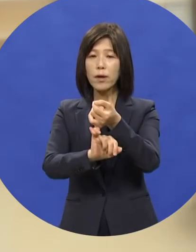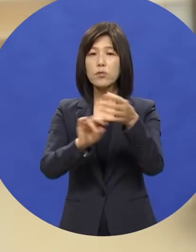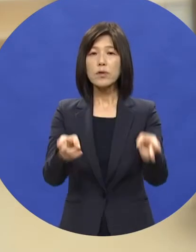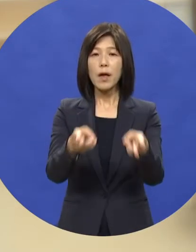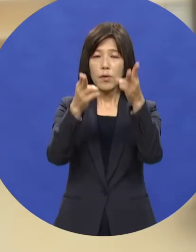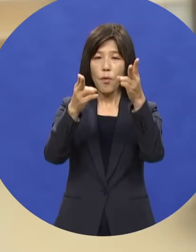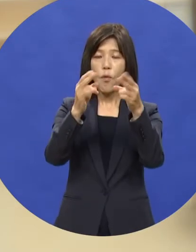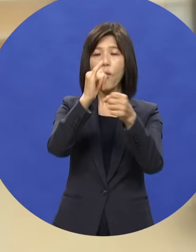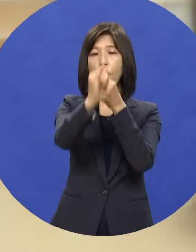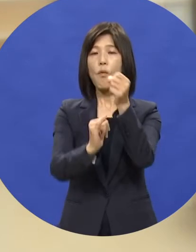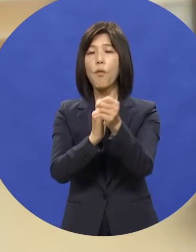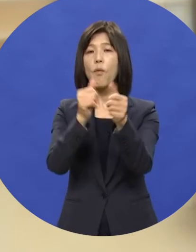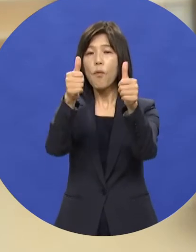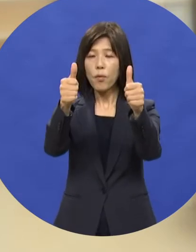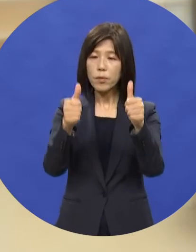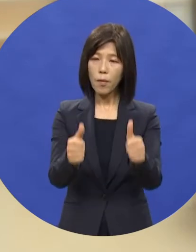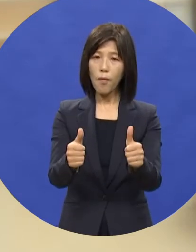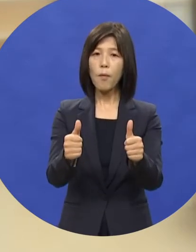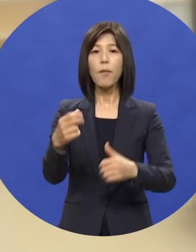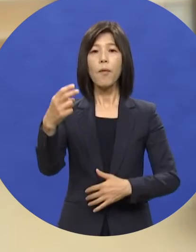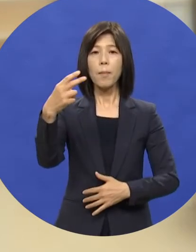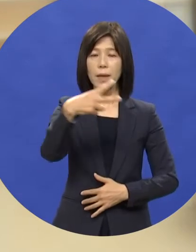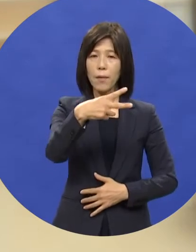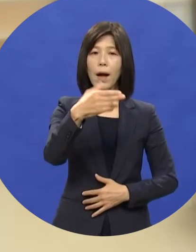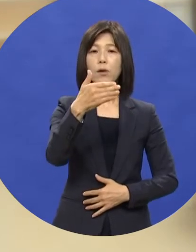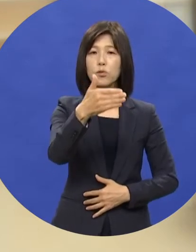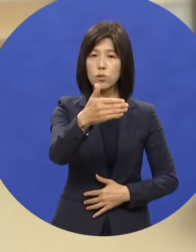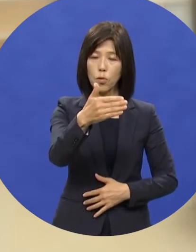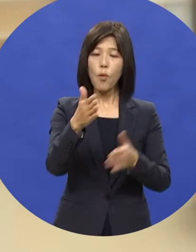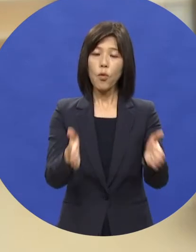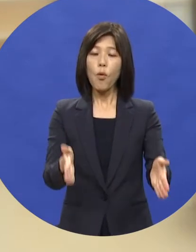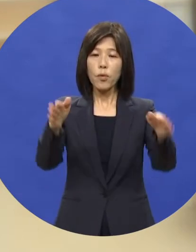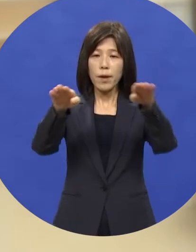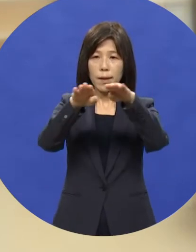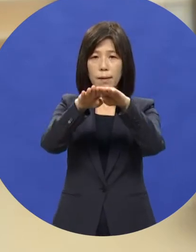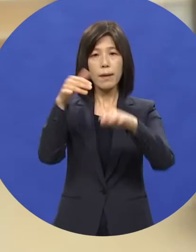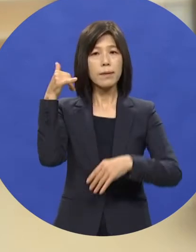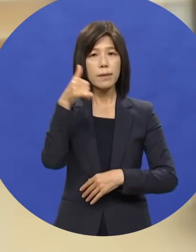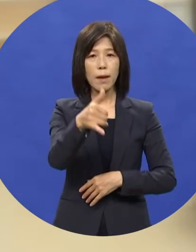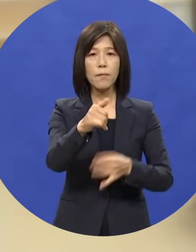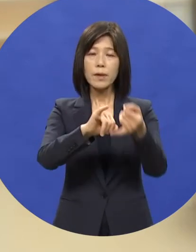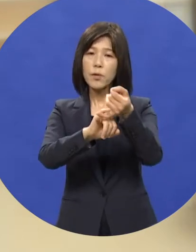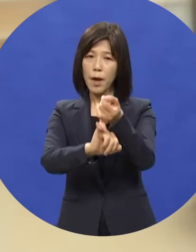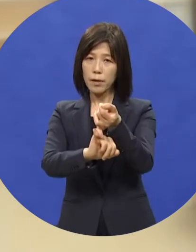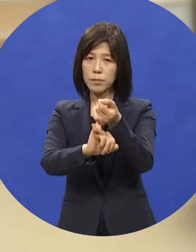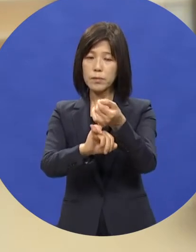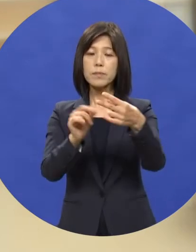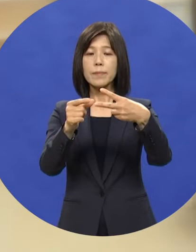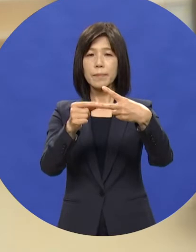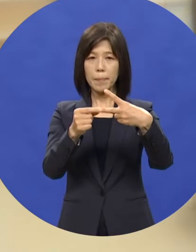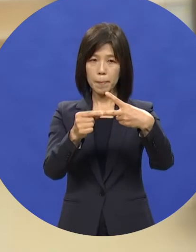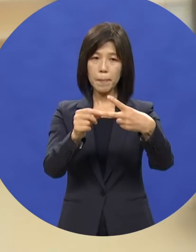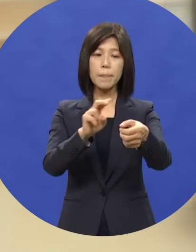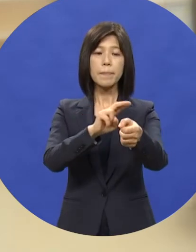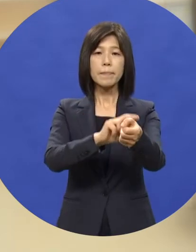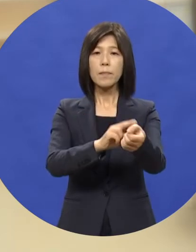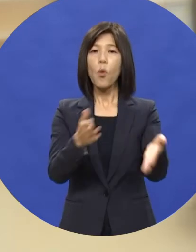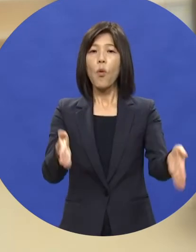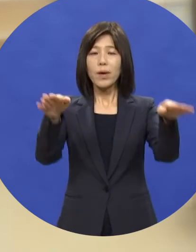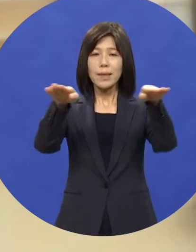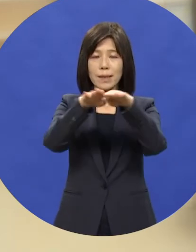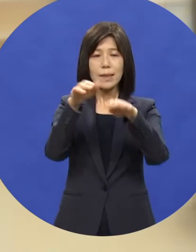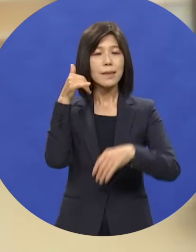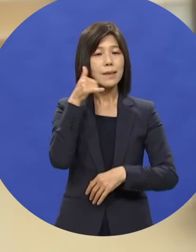または区のコールセンターに電話で予約、2、各医療機関へ直接電